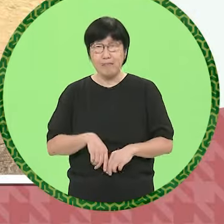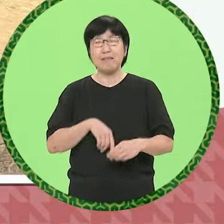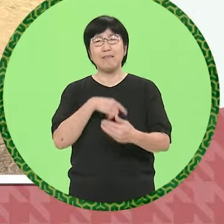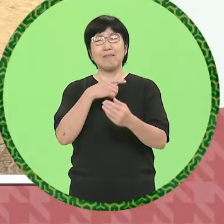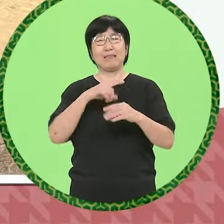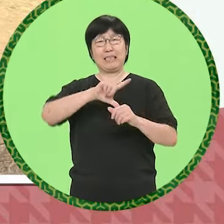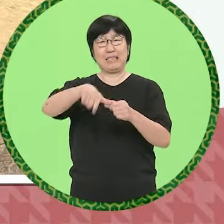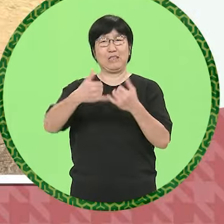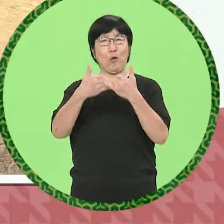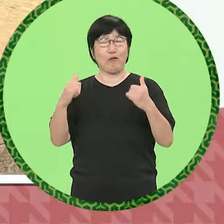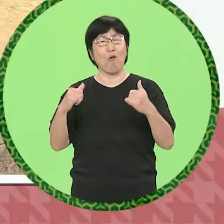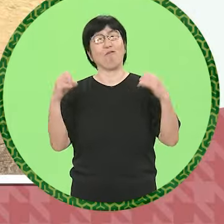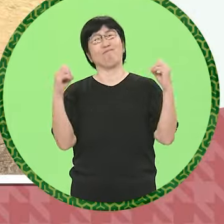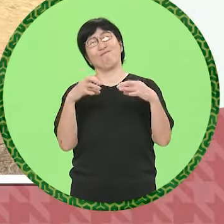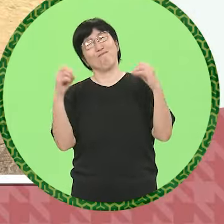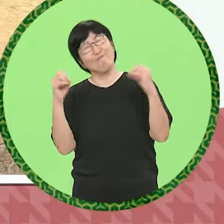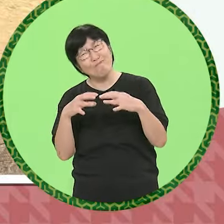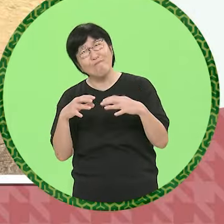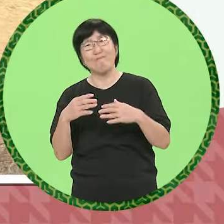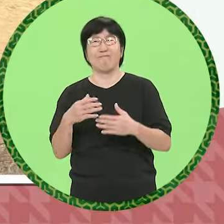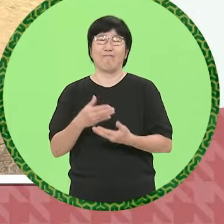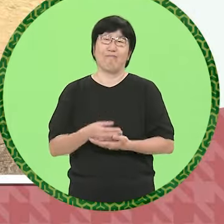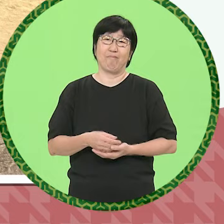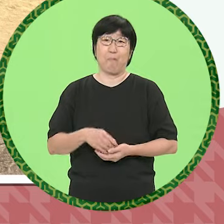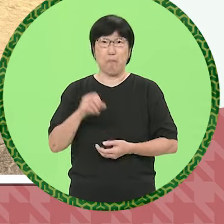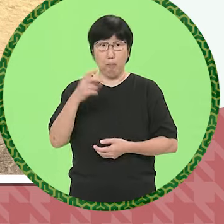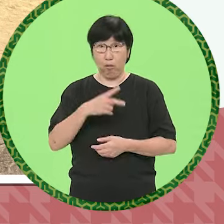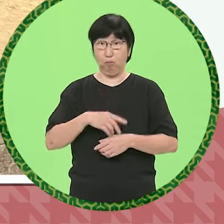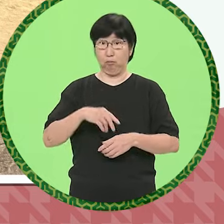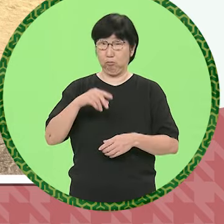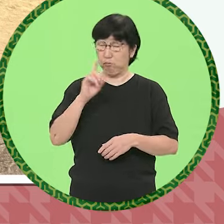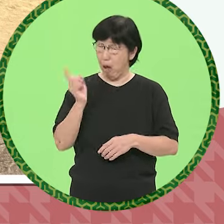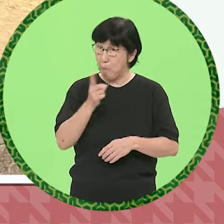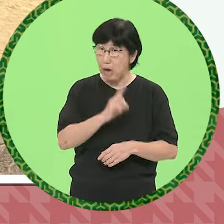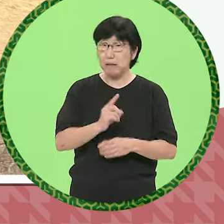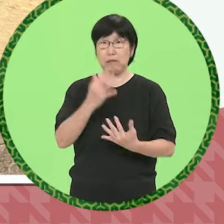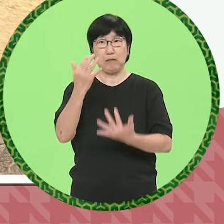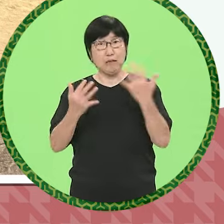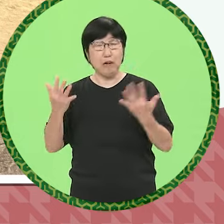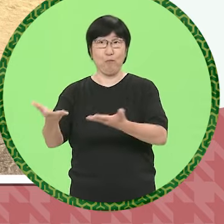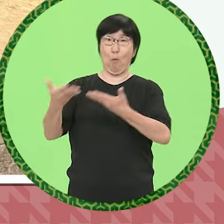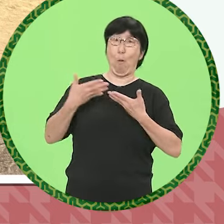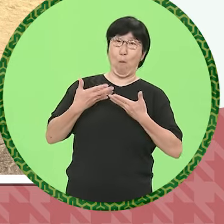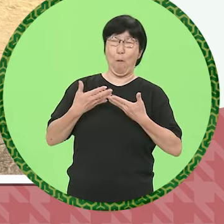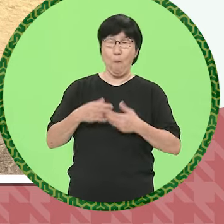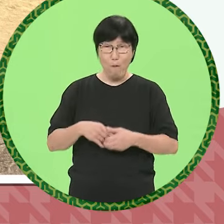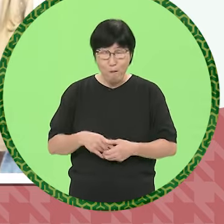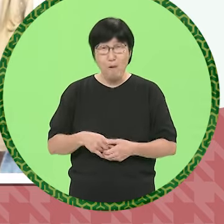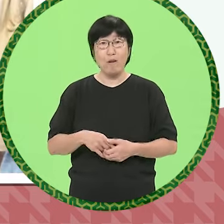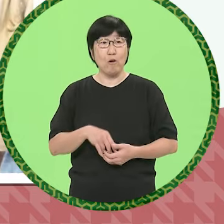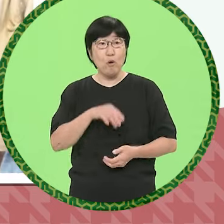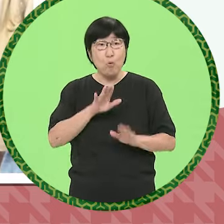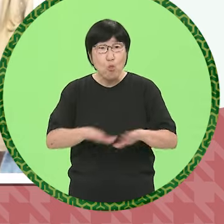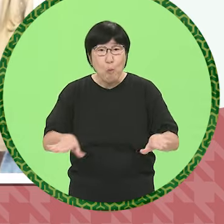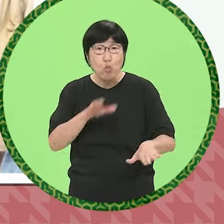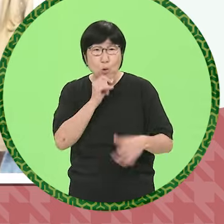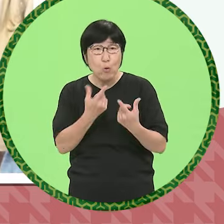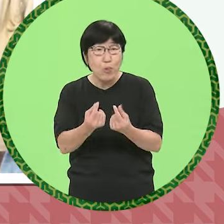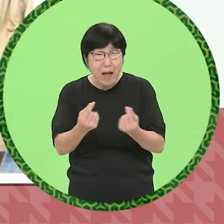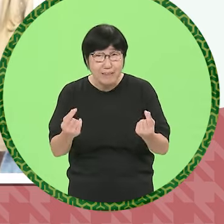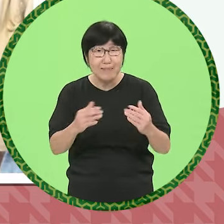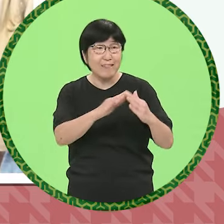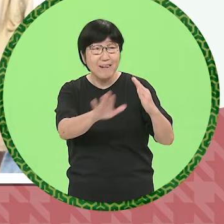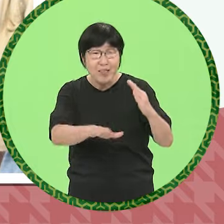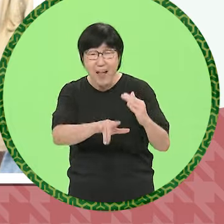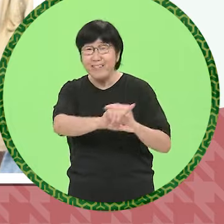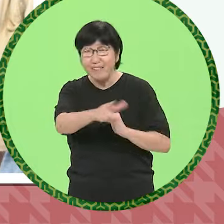地域の方と直接お話しする機会もあって、たまに野菜をもらったりとか、同じ同世代の子